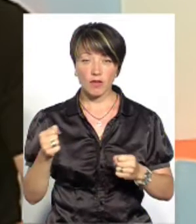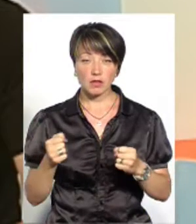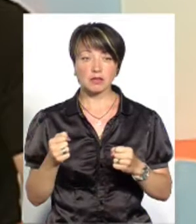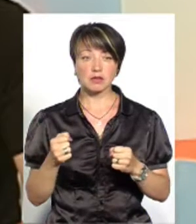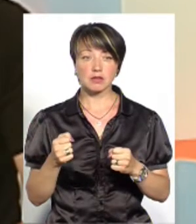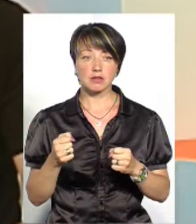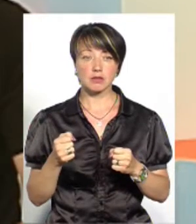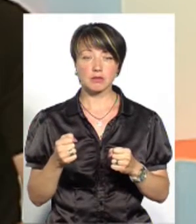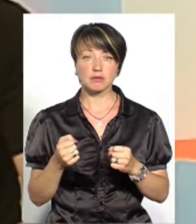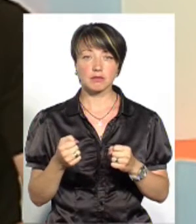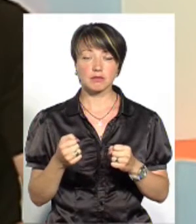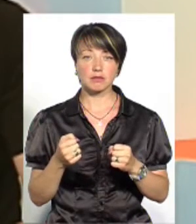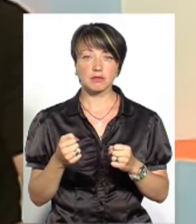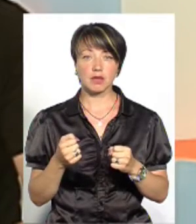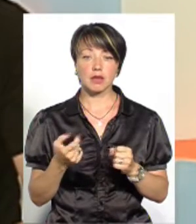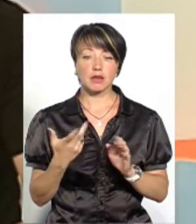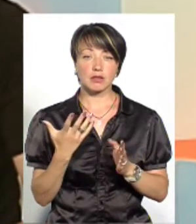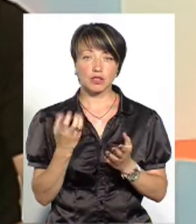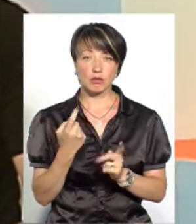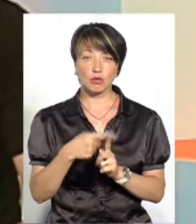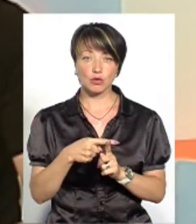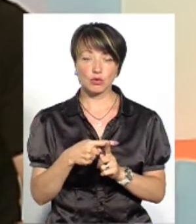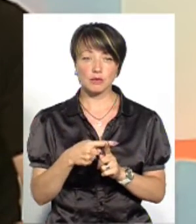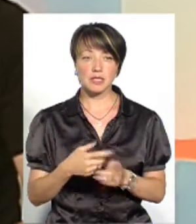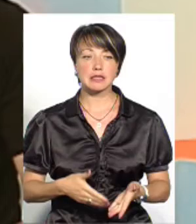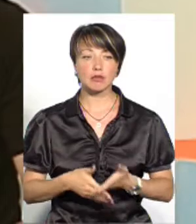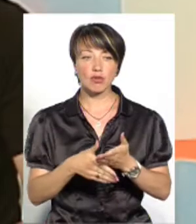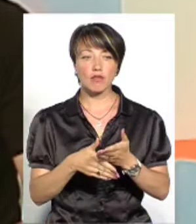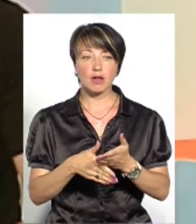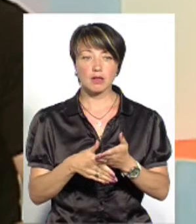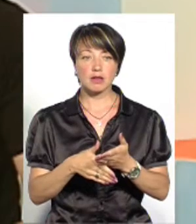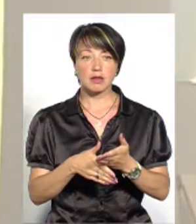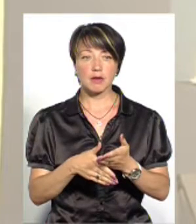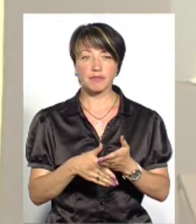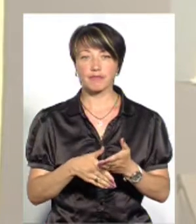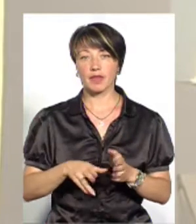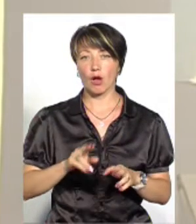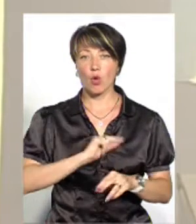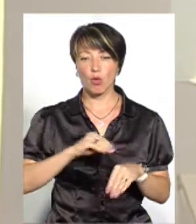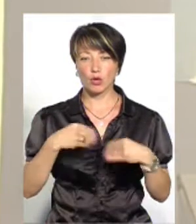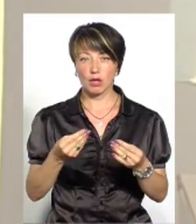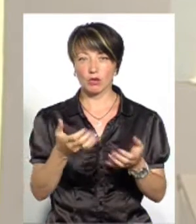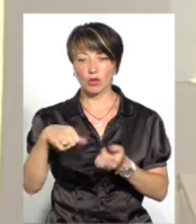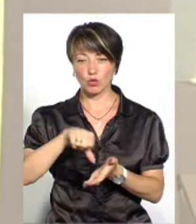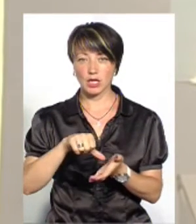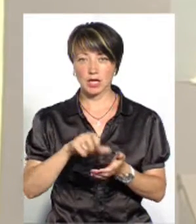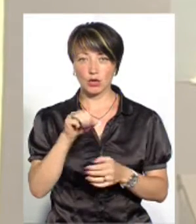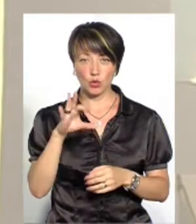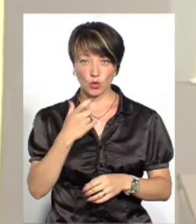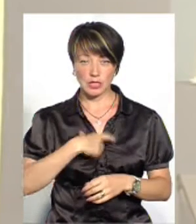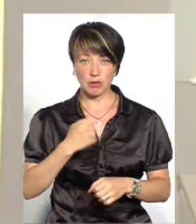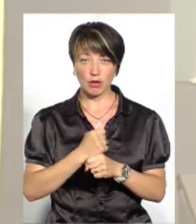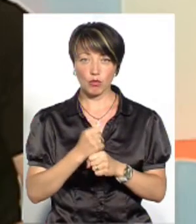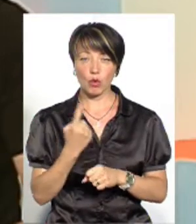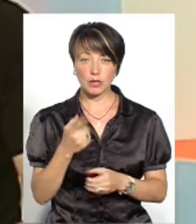тут от підключається той фактор стимулювання роботодавців для того, щоб він взяв саме учасника АТО. Це так,